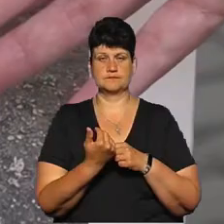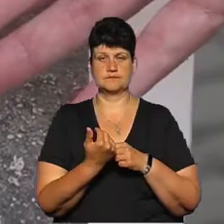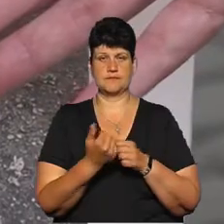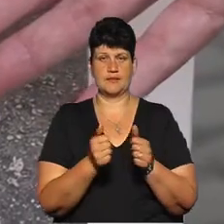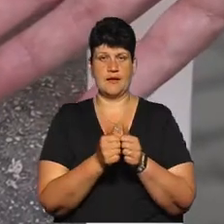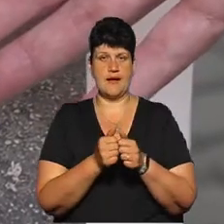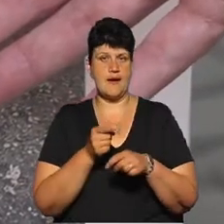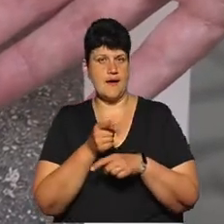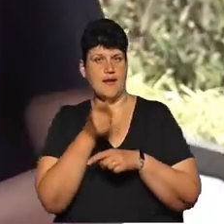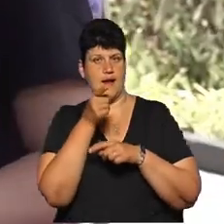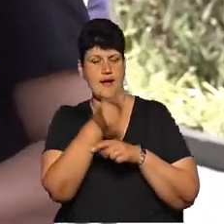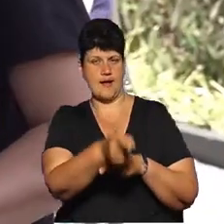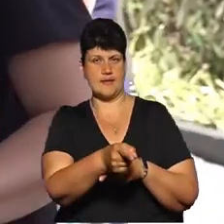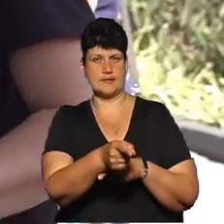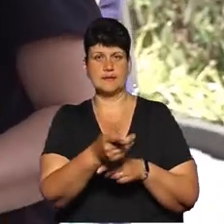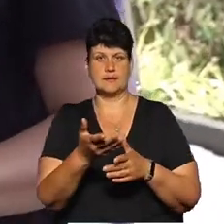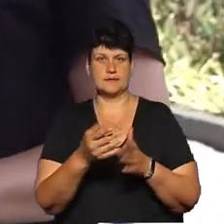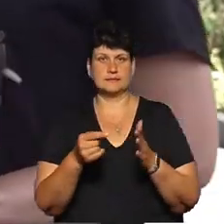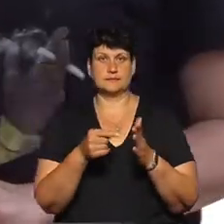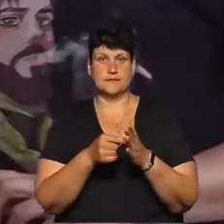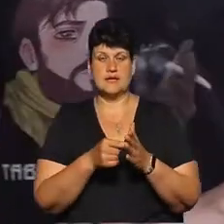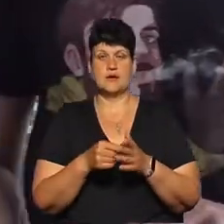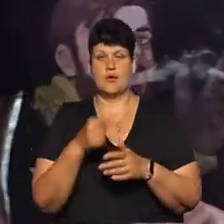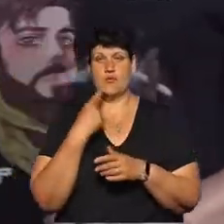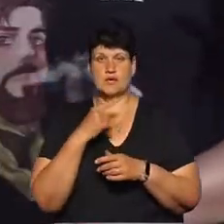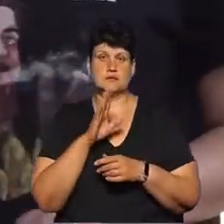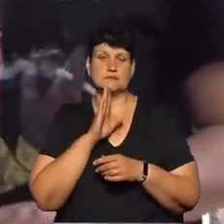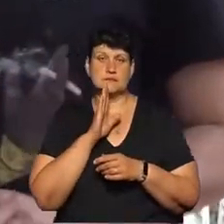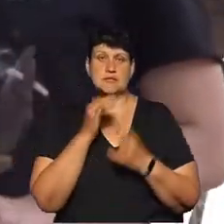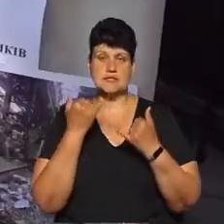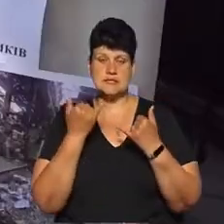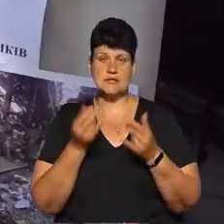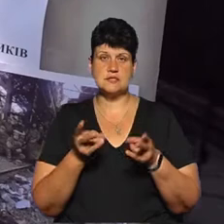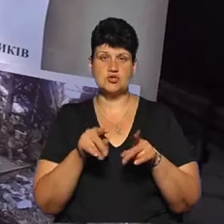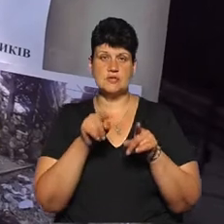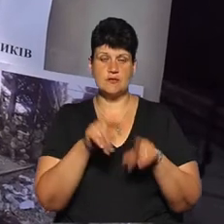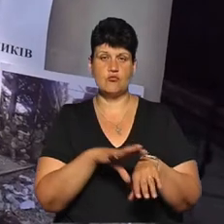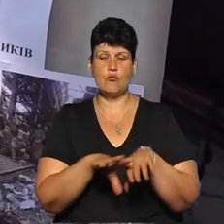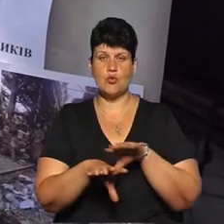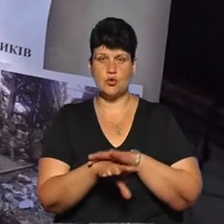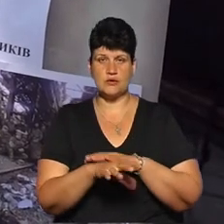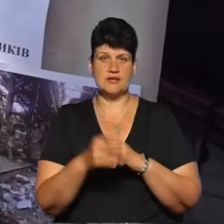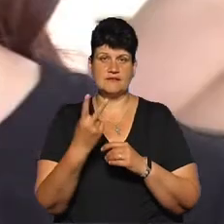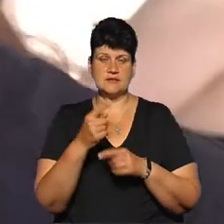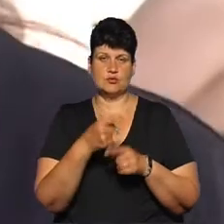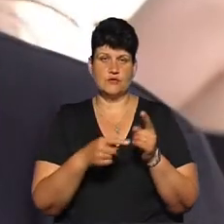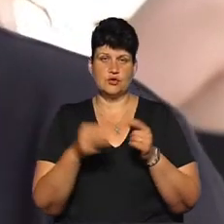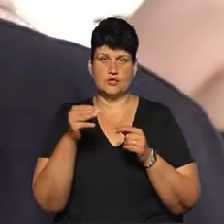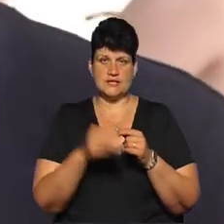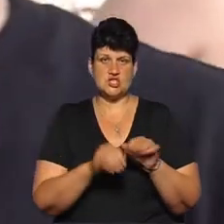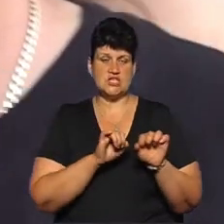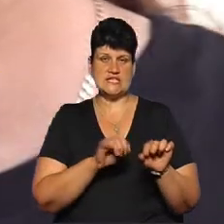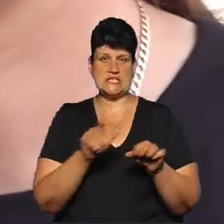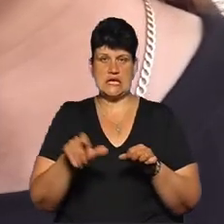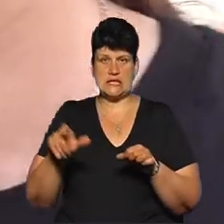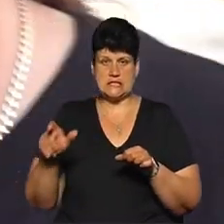яка влучила. Сандра Крутевич каже, у полоні зараз залишаються майже 2500 захисників Маріуполя. Де зараз її брат